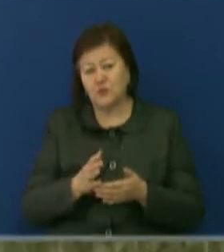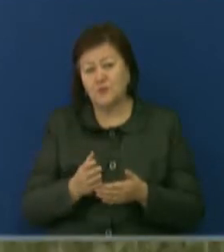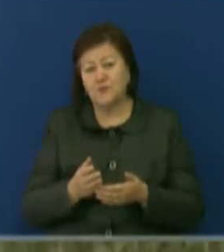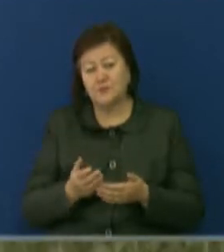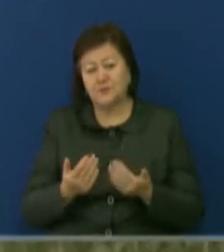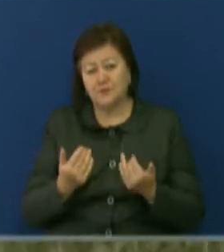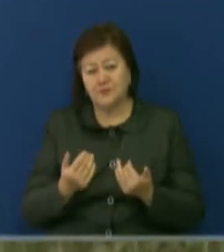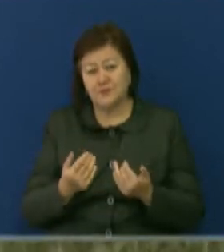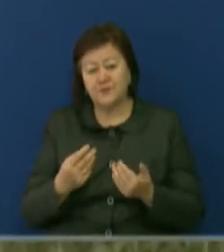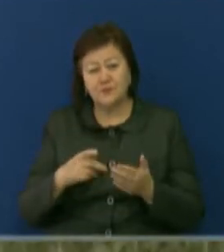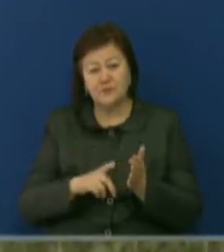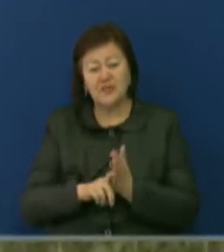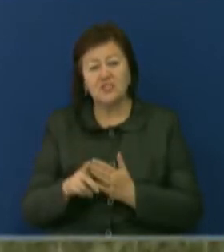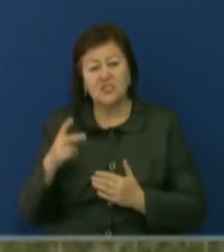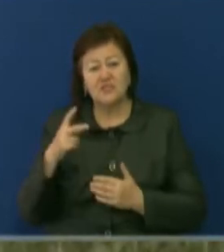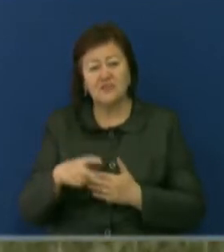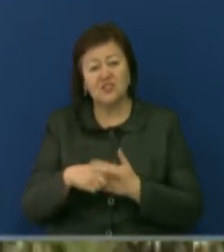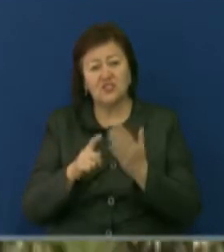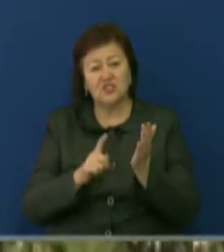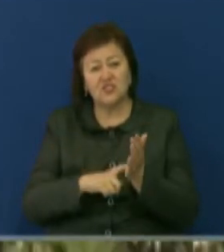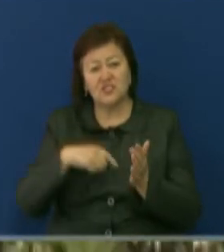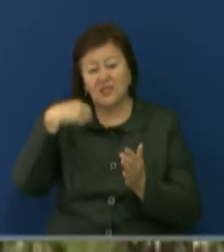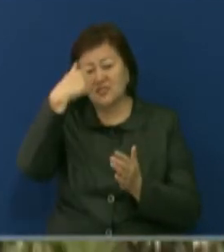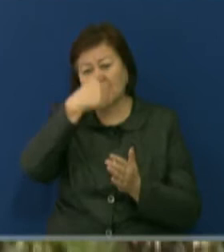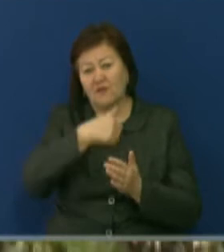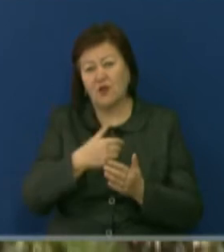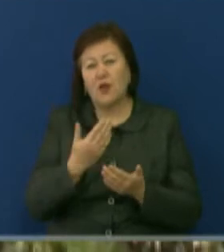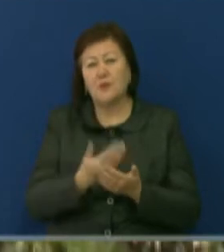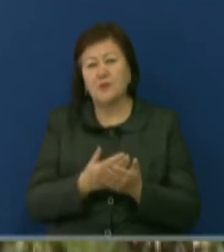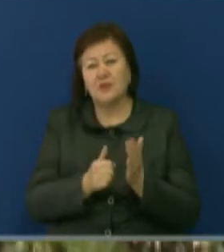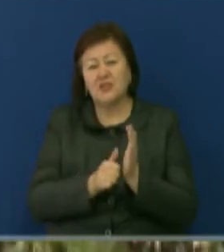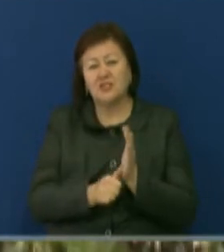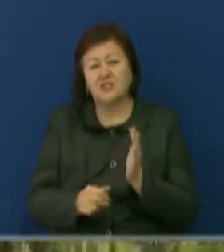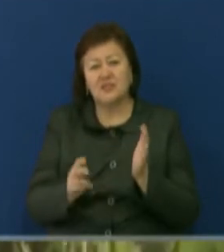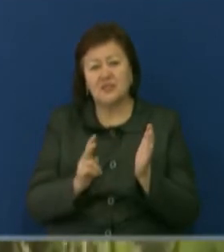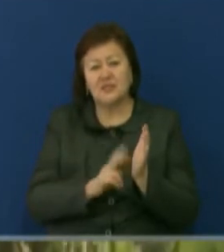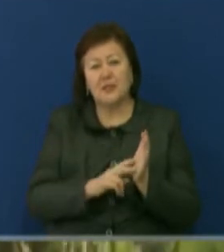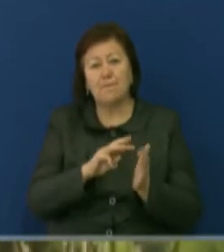негізінде 2016 жылдан бастап облыстық бюджетке шамамен 67 миллион теңге түсті.